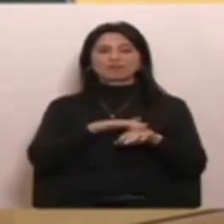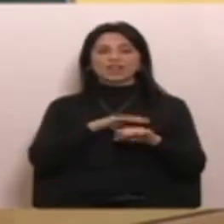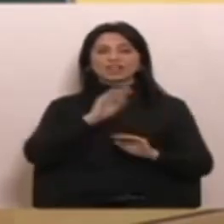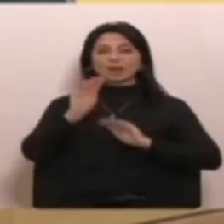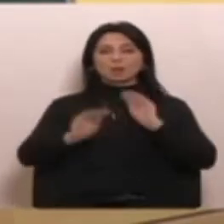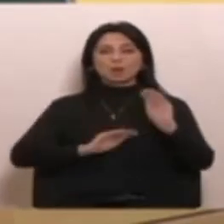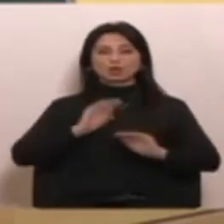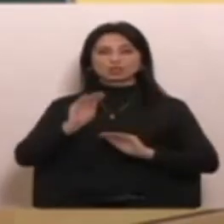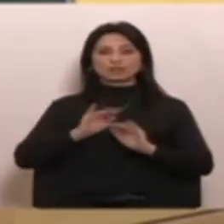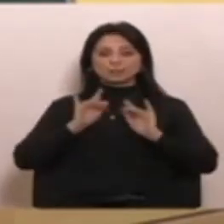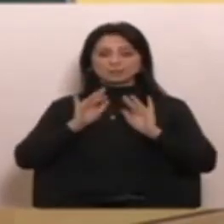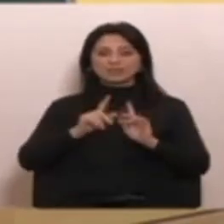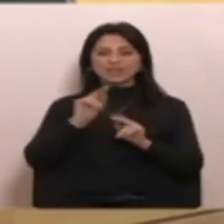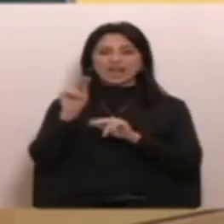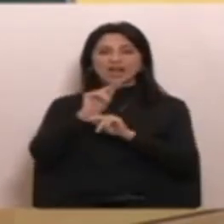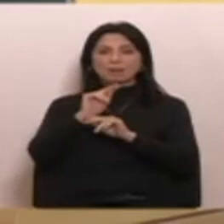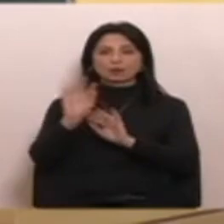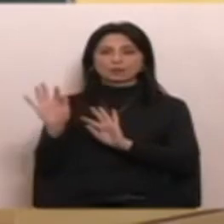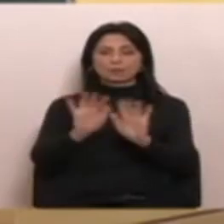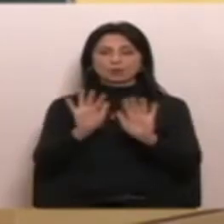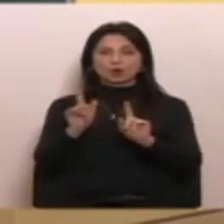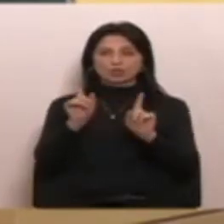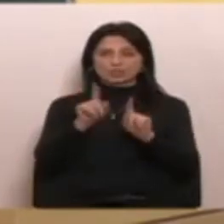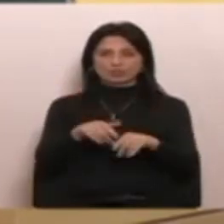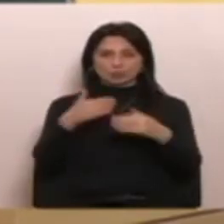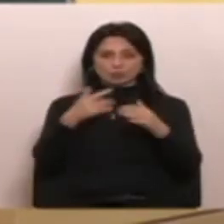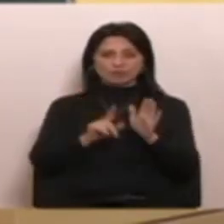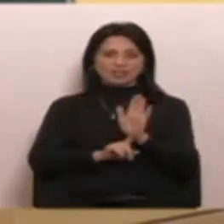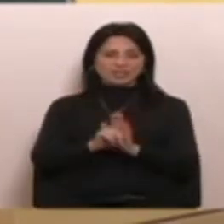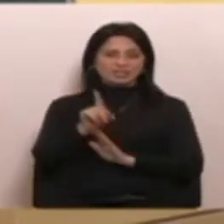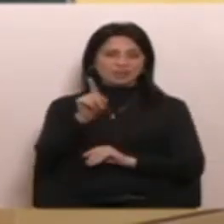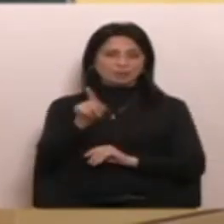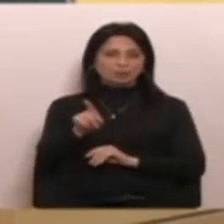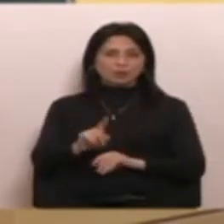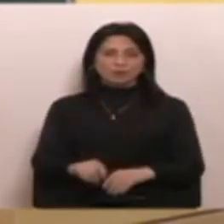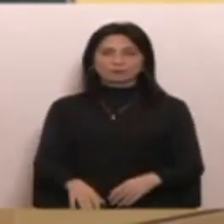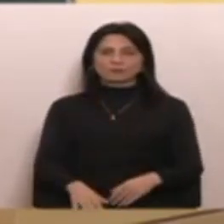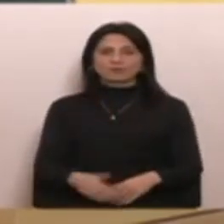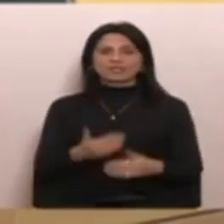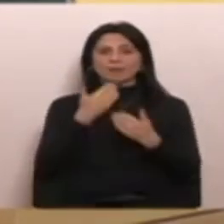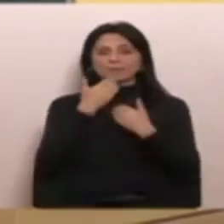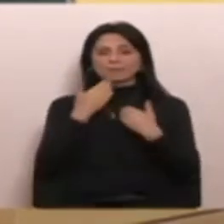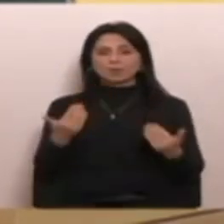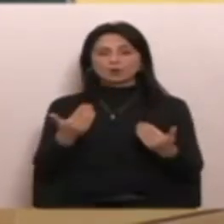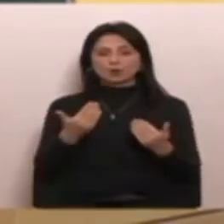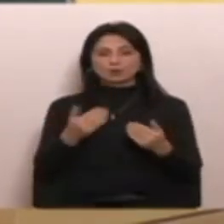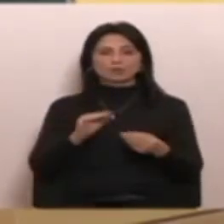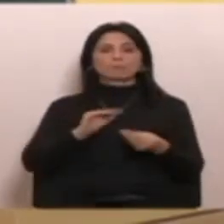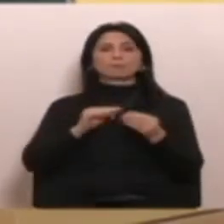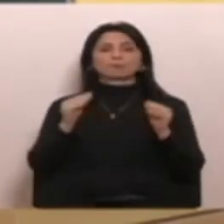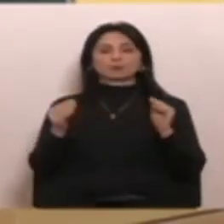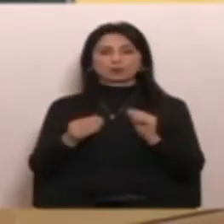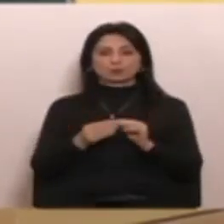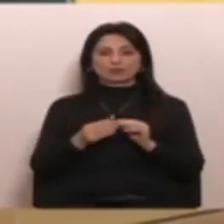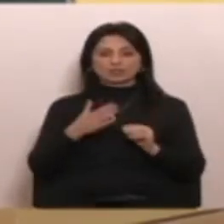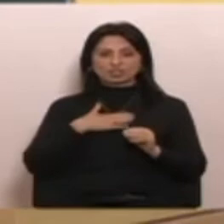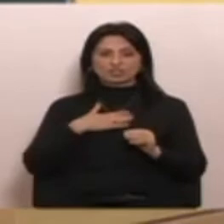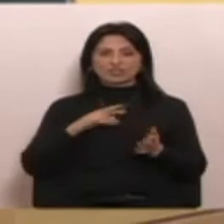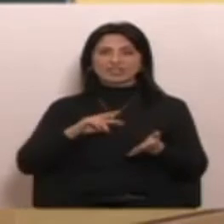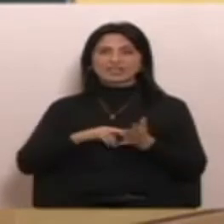და მიმდინარე რემონტის პროცესსაც, რომელიც უკვე დაწყებულია. და ბოლოს, გამოწვევები და ჩვენი